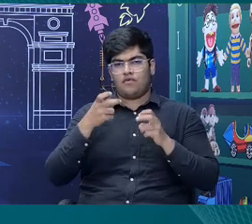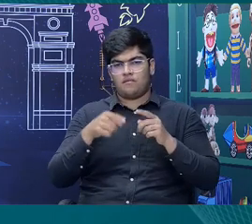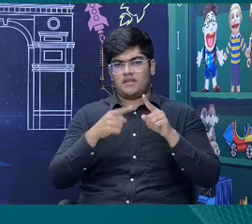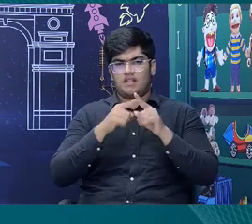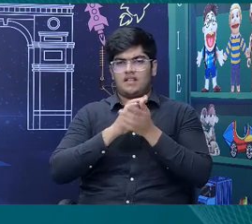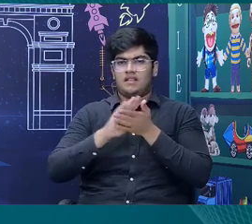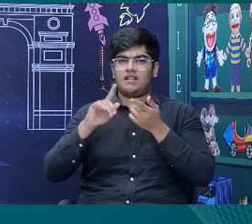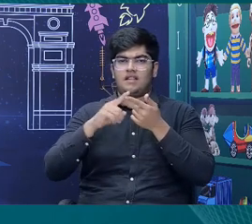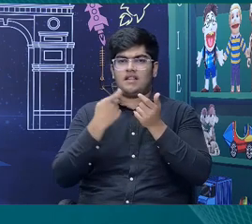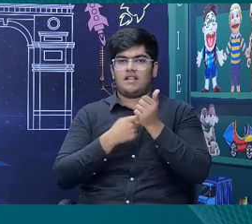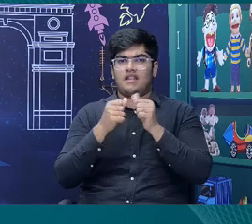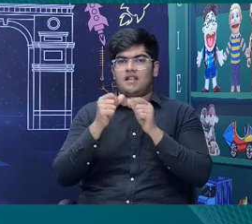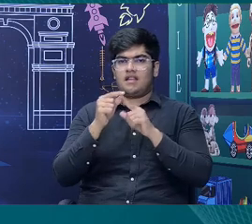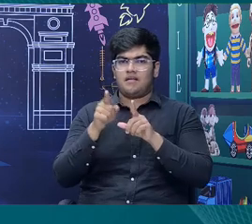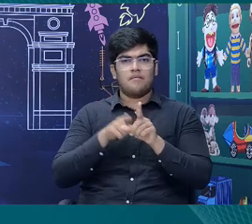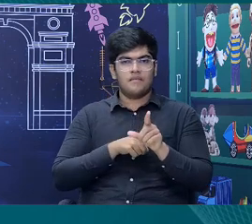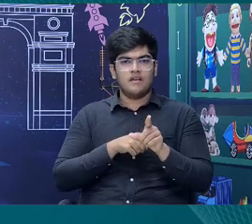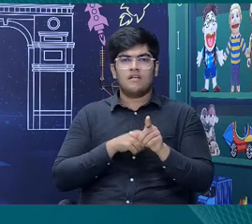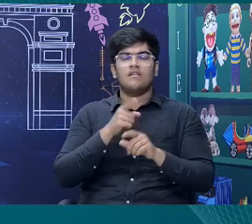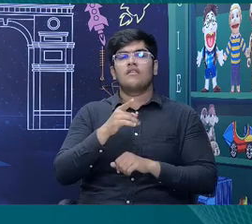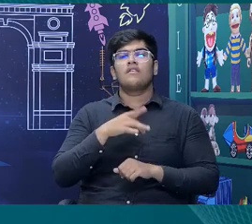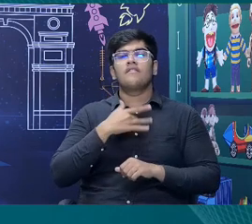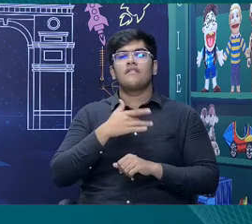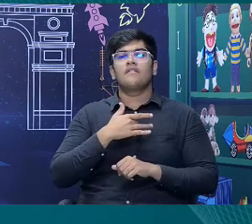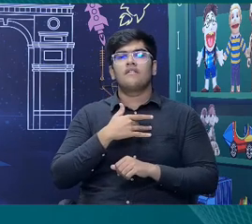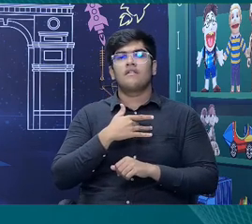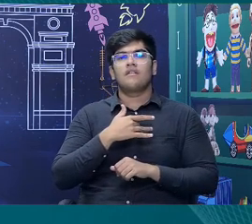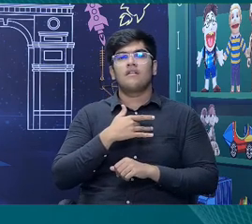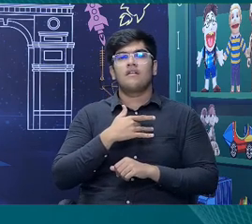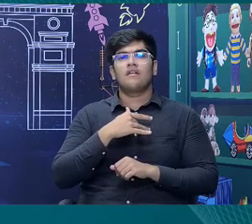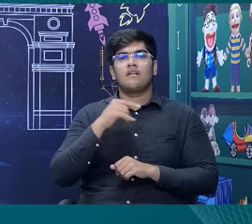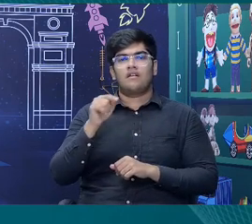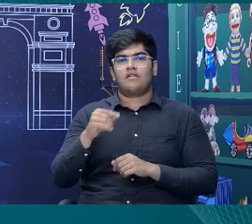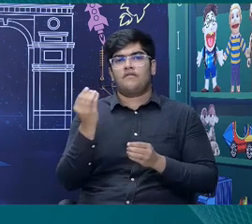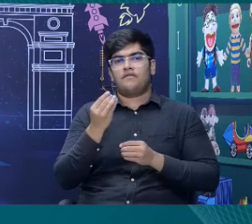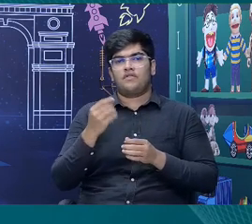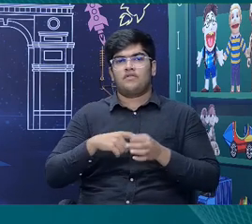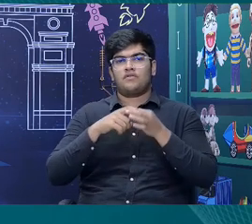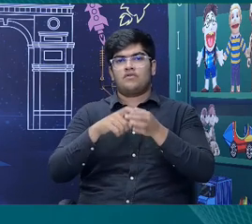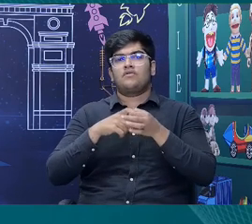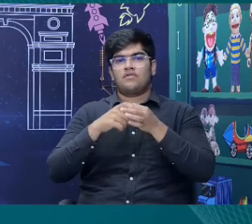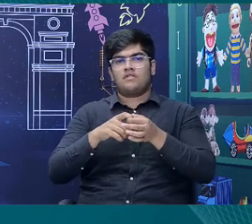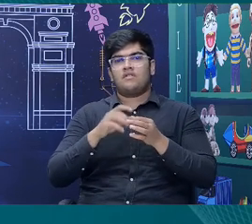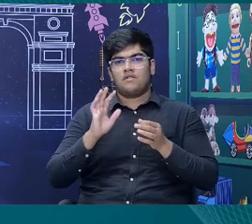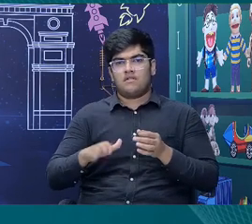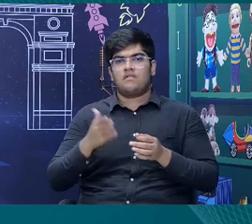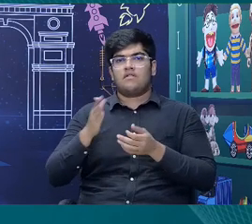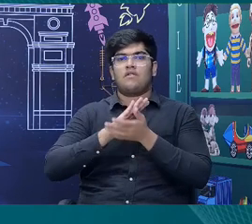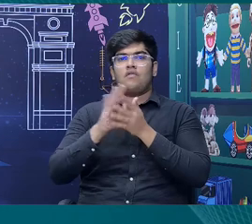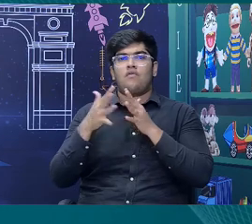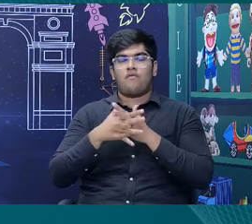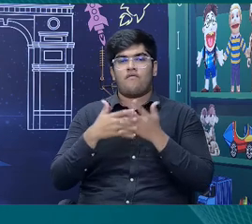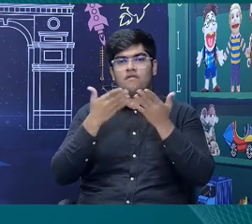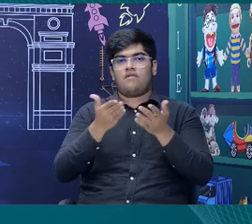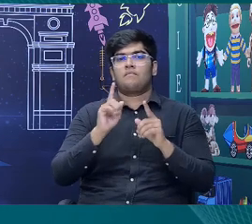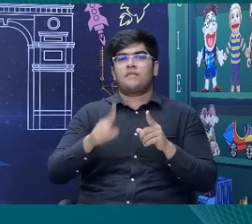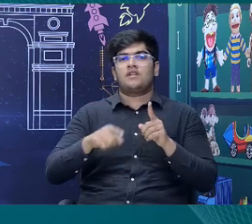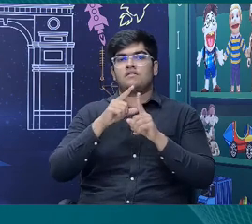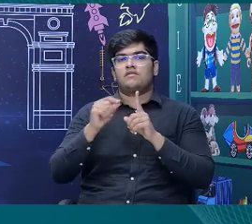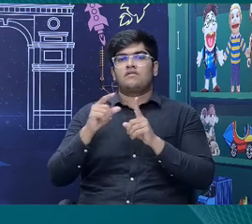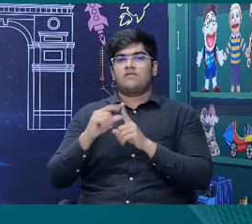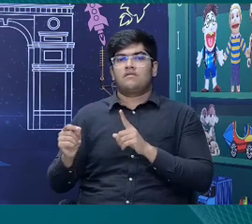अप्रोचेबल लिया है तो इससे जुड़े हुए कुछ सवाल भी हैं कुछ कार्य भी है जो आपको करना होगा और वह भी